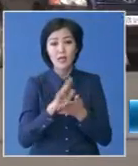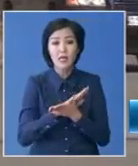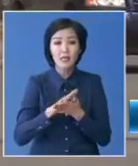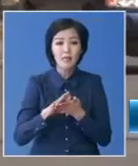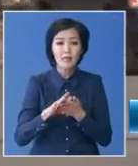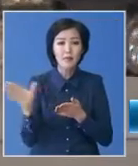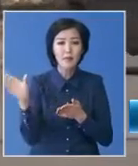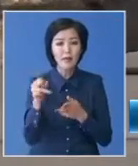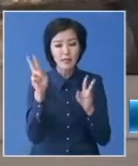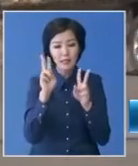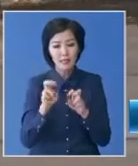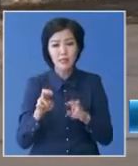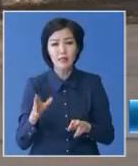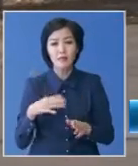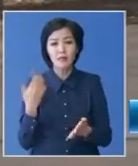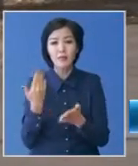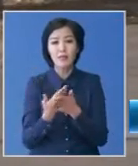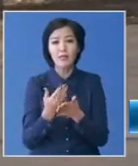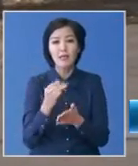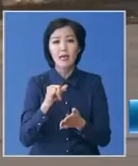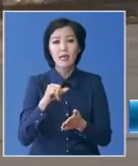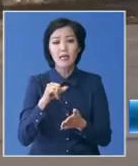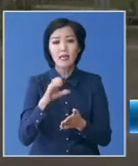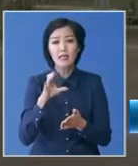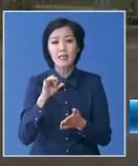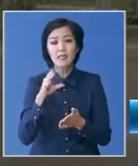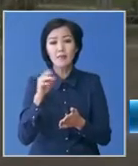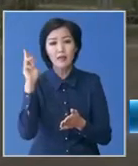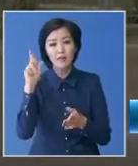солардың барлығын тексеріп шықты. Мәселен, Ілиясе Сембердин атындағы